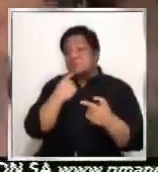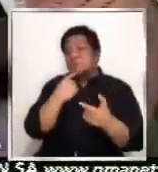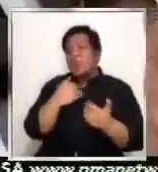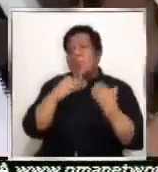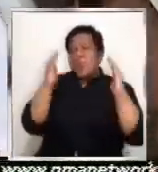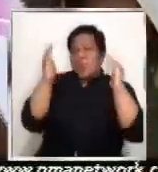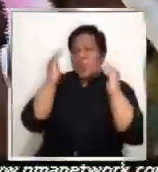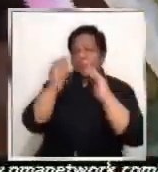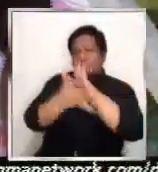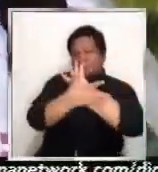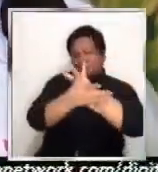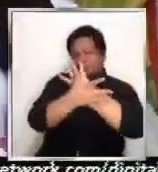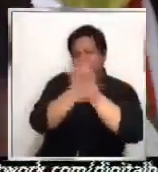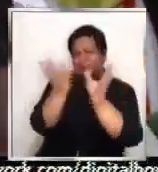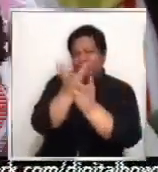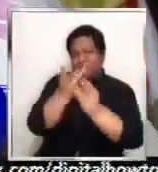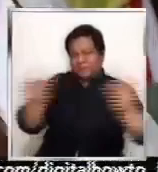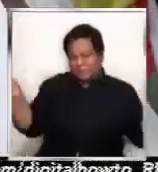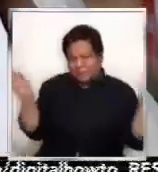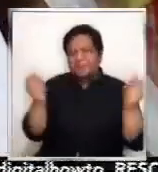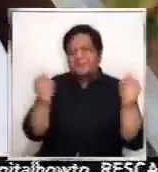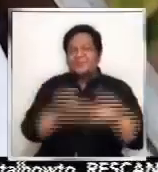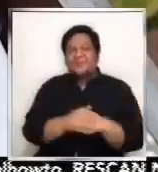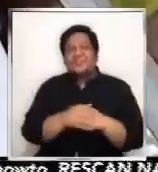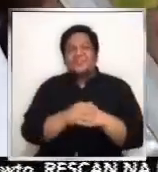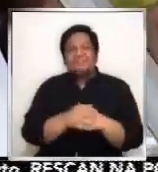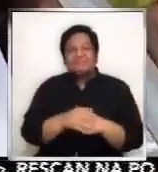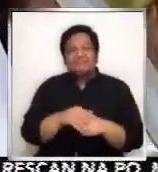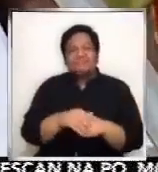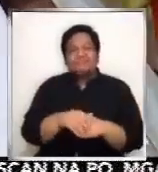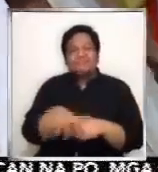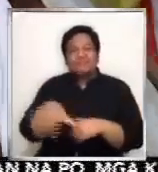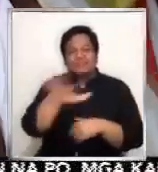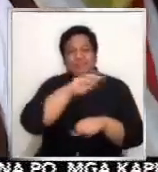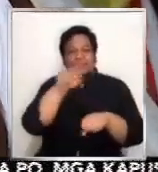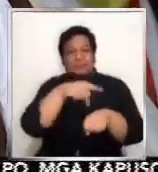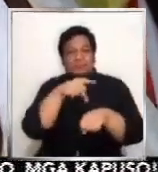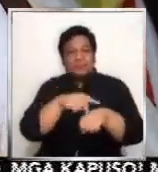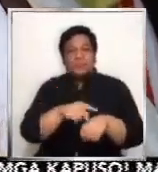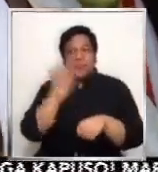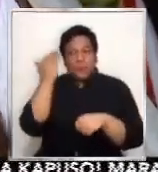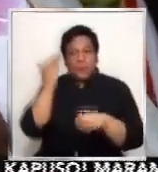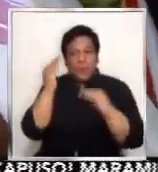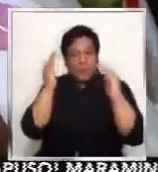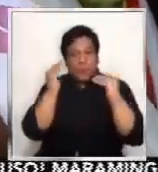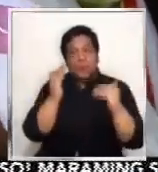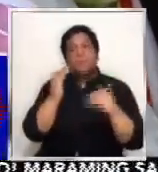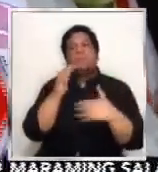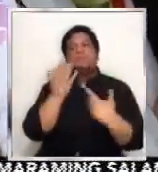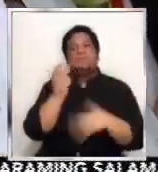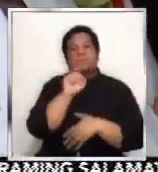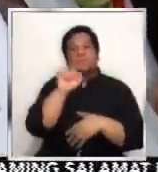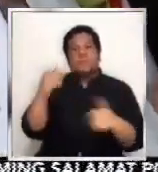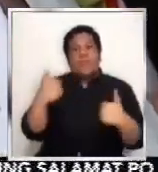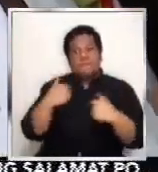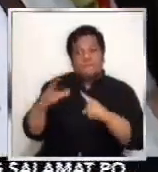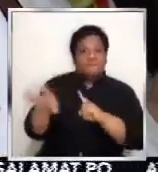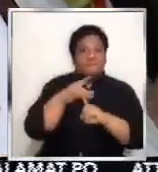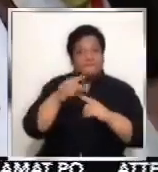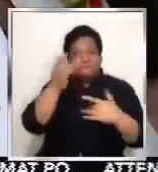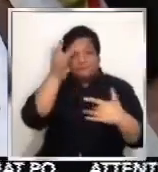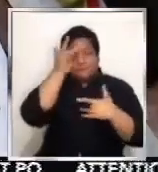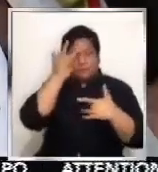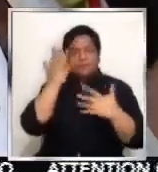po ng lugar natin, yung buong bansa. Gumaling po yung lahat ng may makakaramdaman na dinapuan po ng